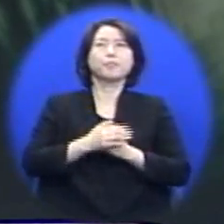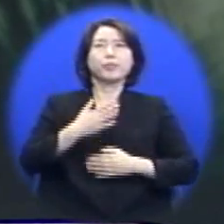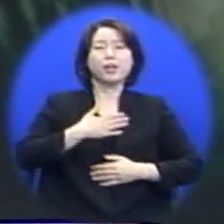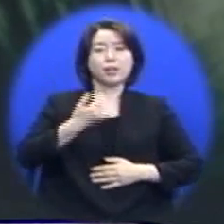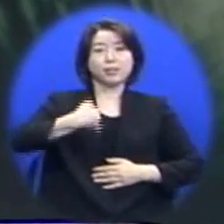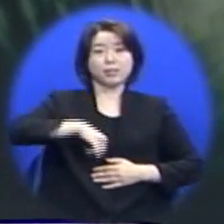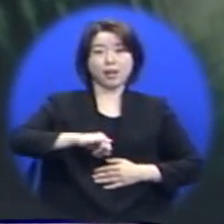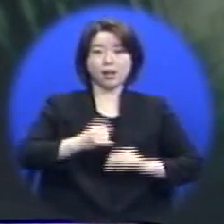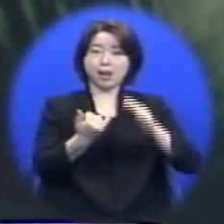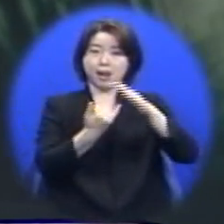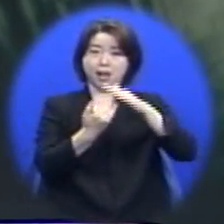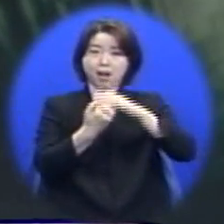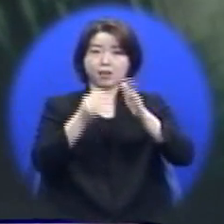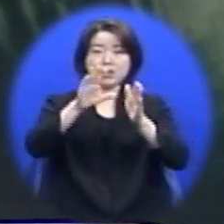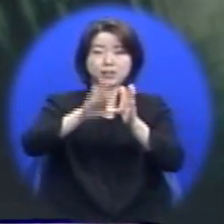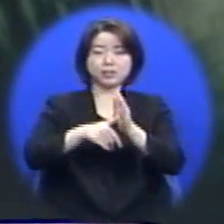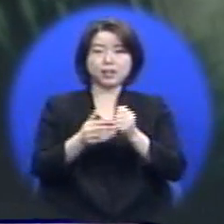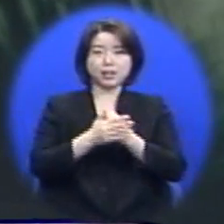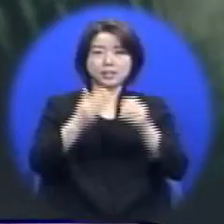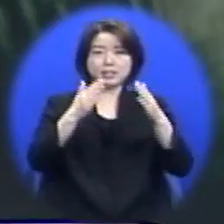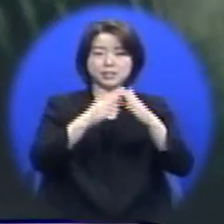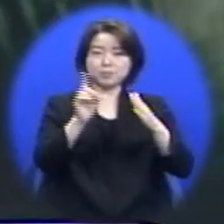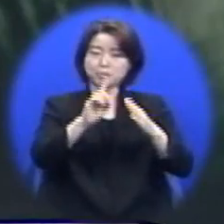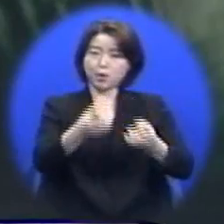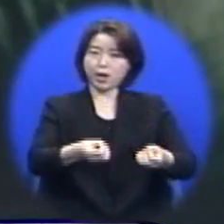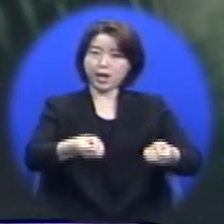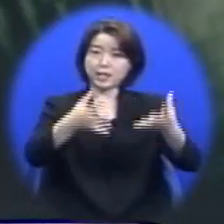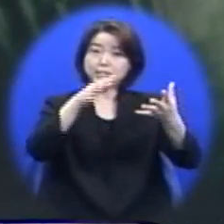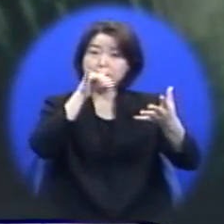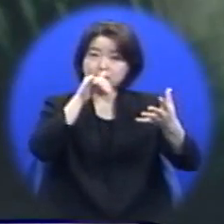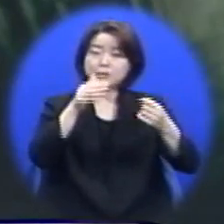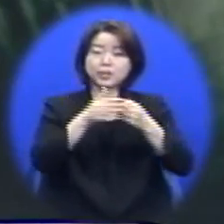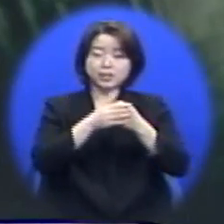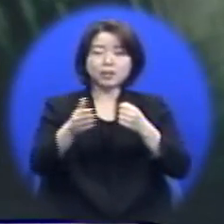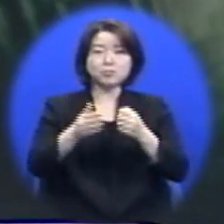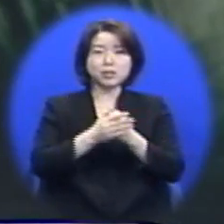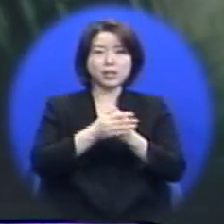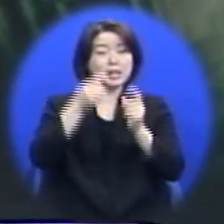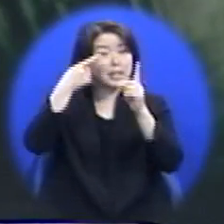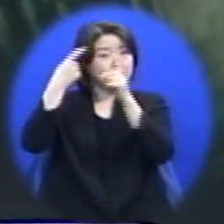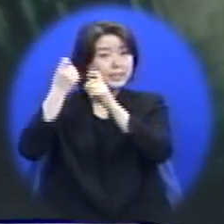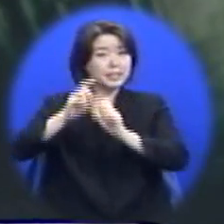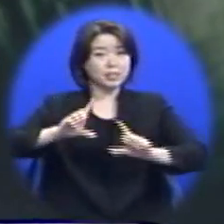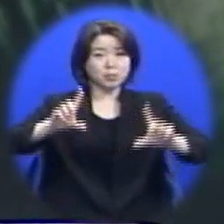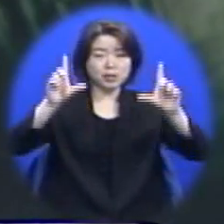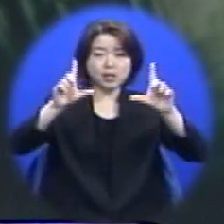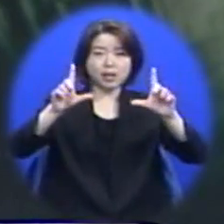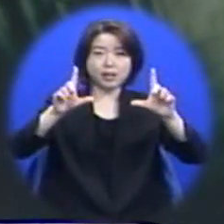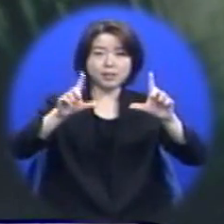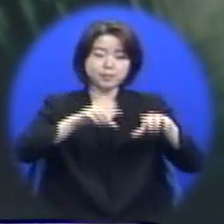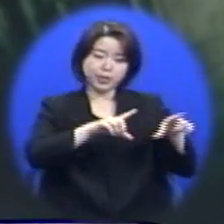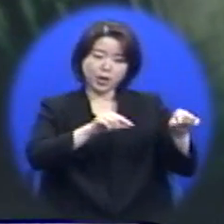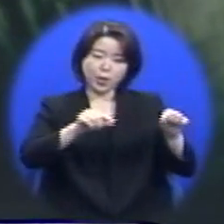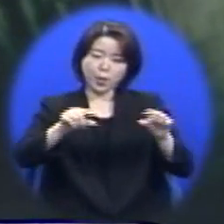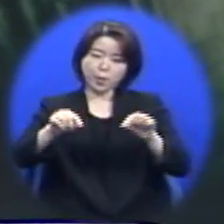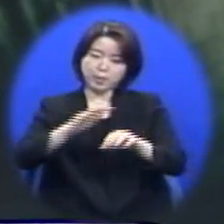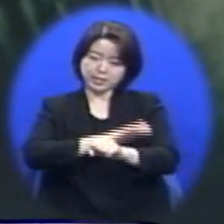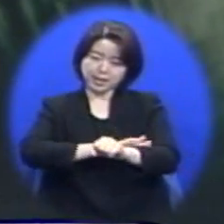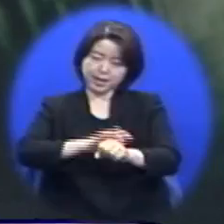때 집에 무슨 행사가 있어서 기념일에 음식을 잘